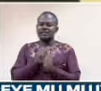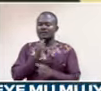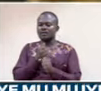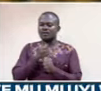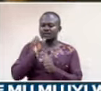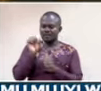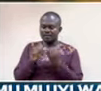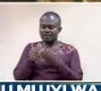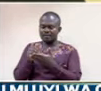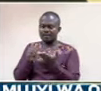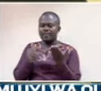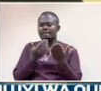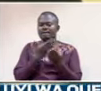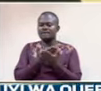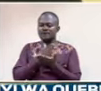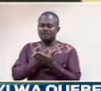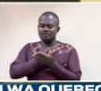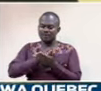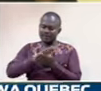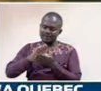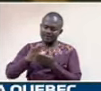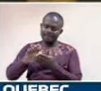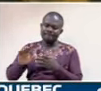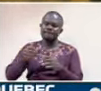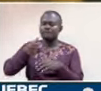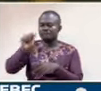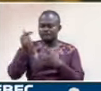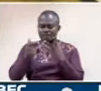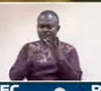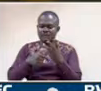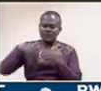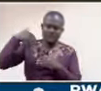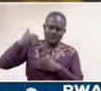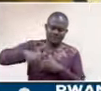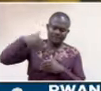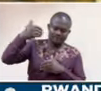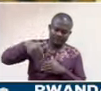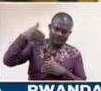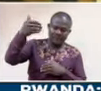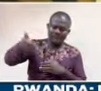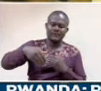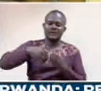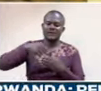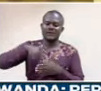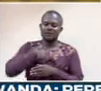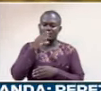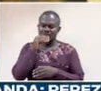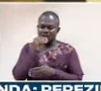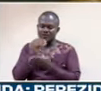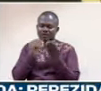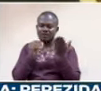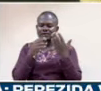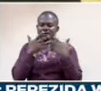uwagize nabi nasaba imbabazi, akaba ari ikintu gihoraho duhora tuvuga